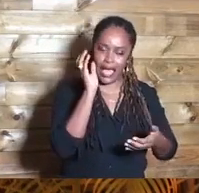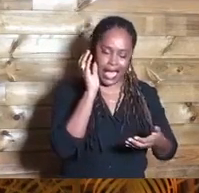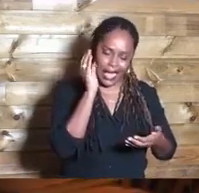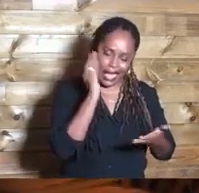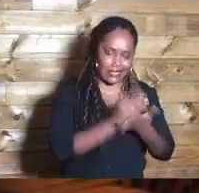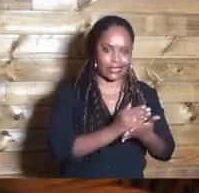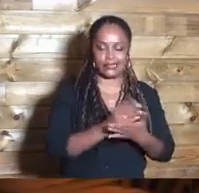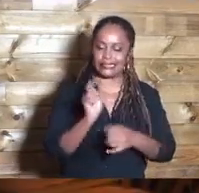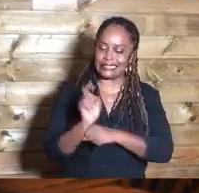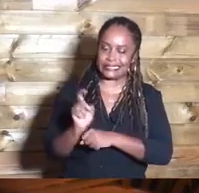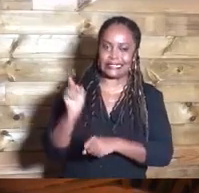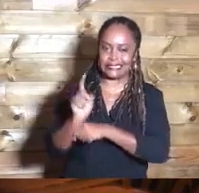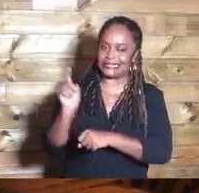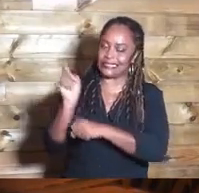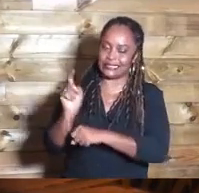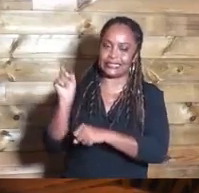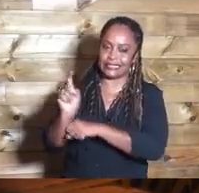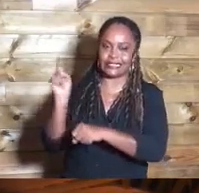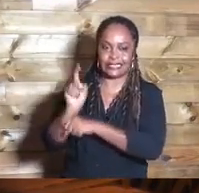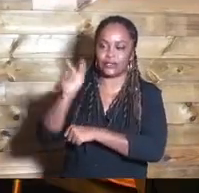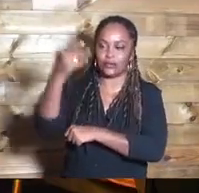Guadeloupéens. Parce que,